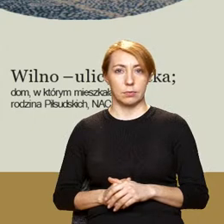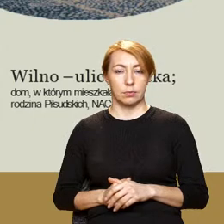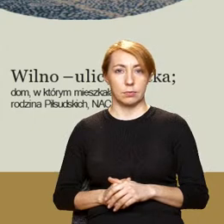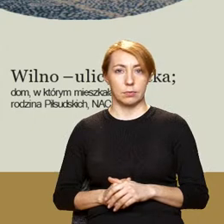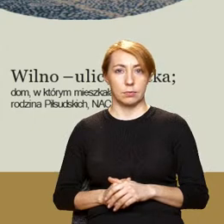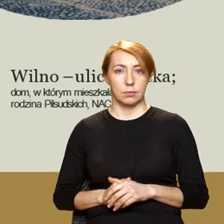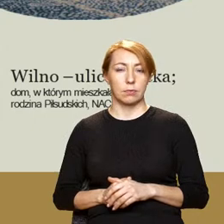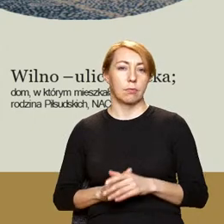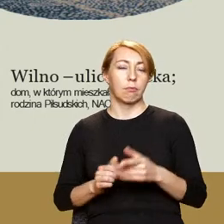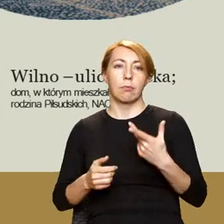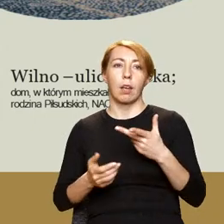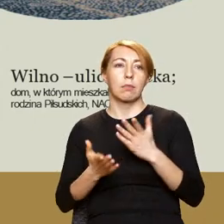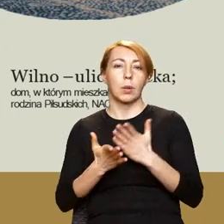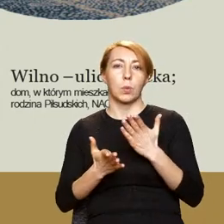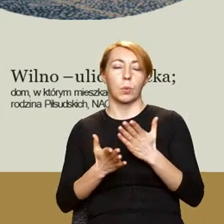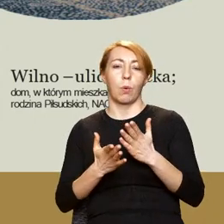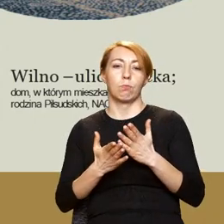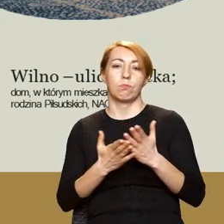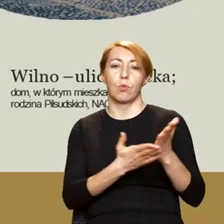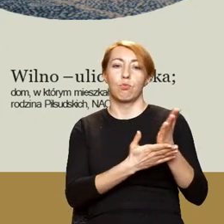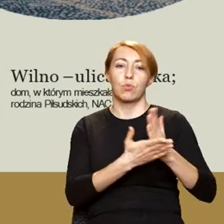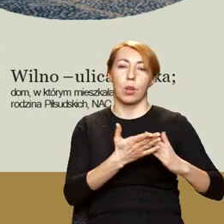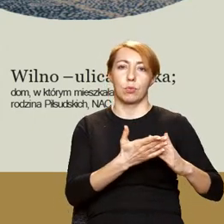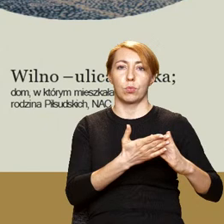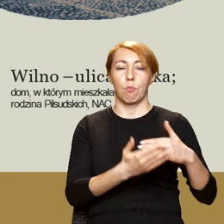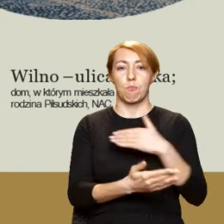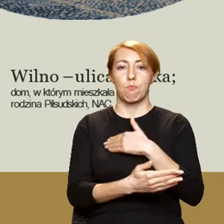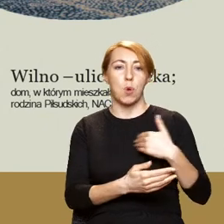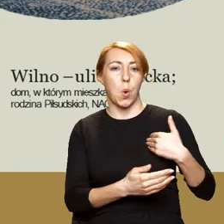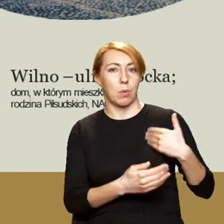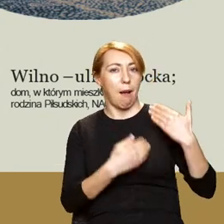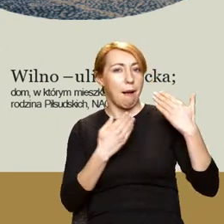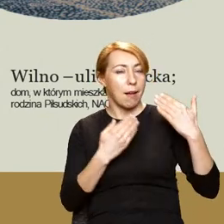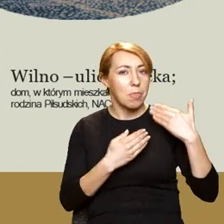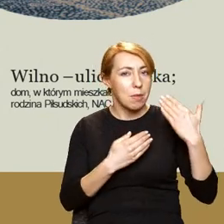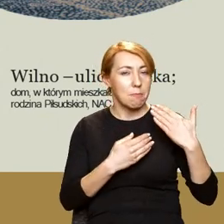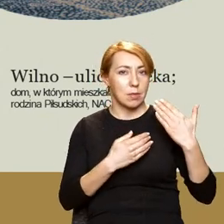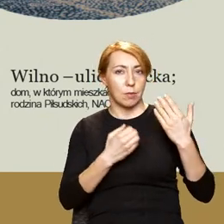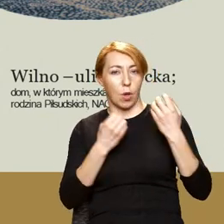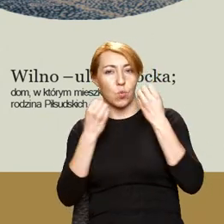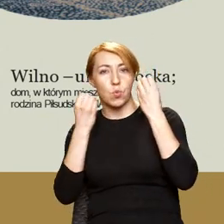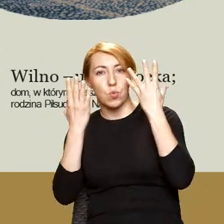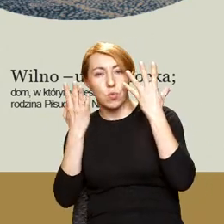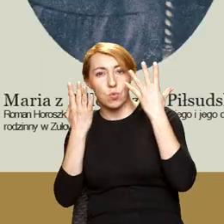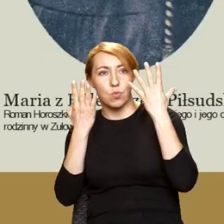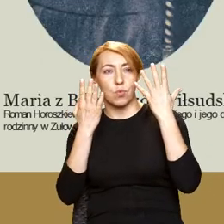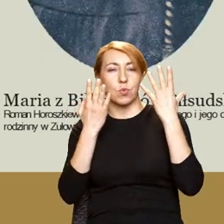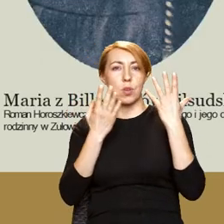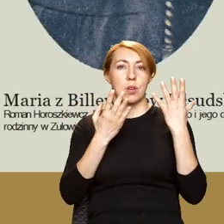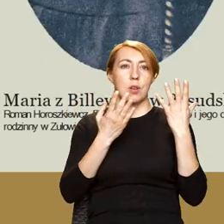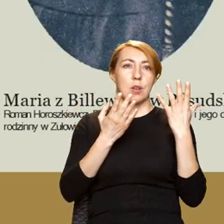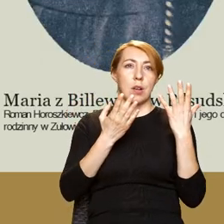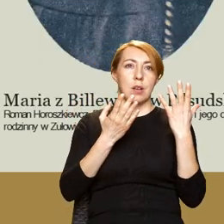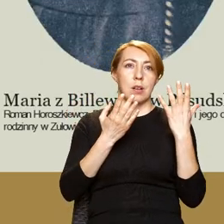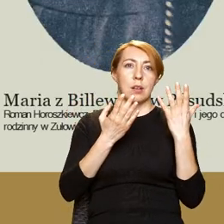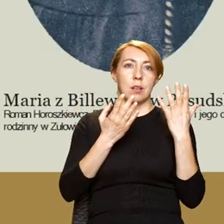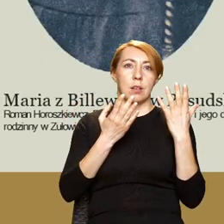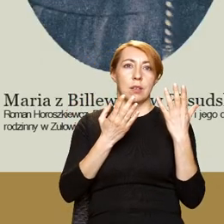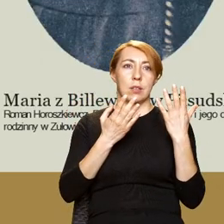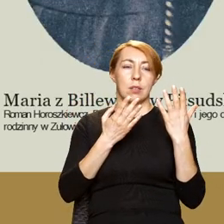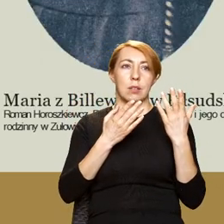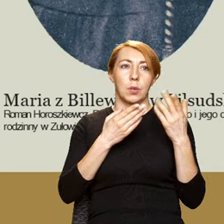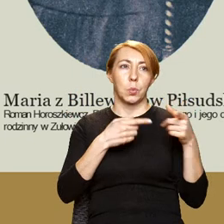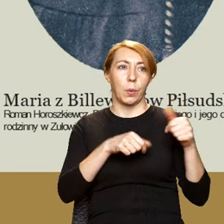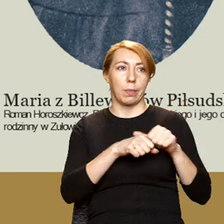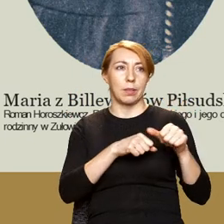strona polska, to znaczy strona polska akademicka, kulturalna i szefowa. Tutaj siedzi dyrektor